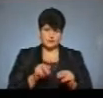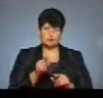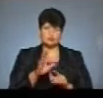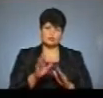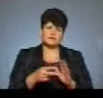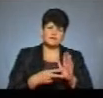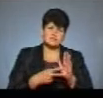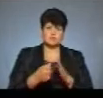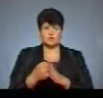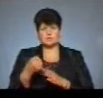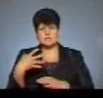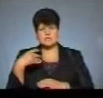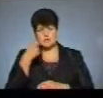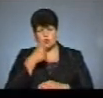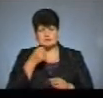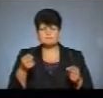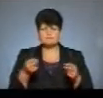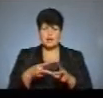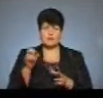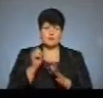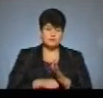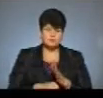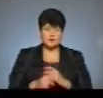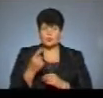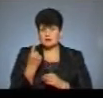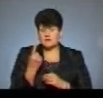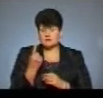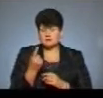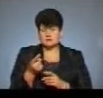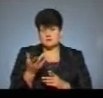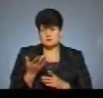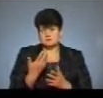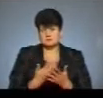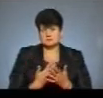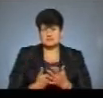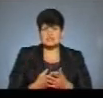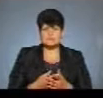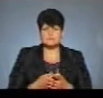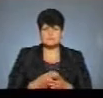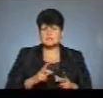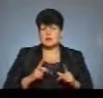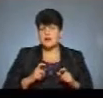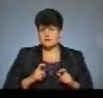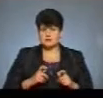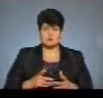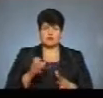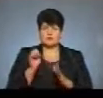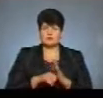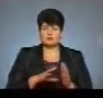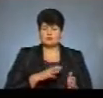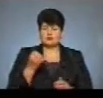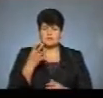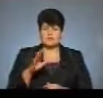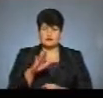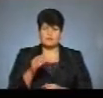до 15 років за вмисне вбивство. Одна із версій, яку розглядають слідчі, ревнощі. Вбивство сталося 14 вересня, близько